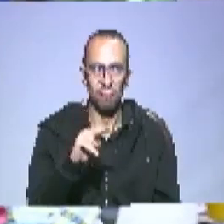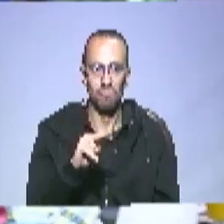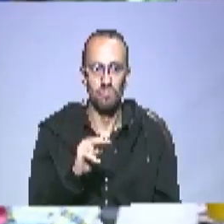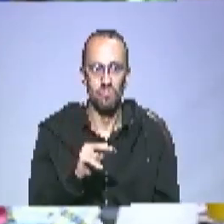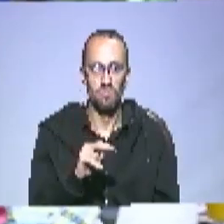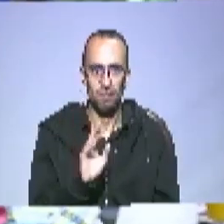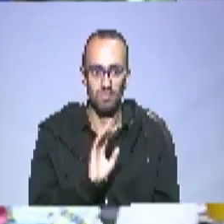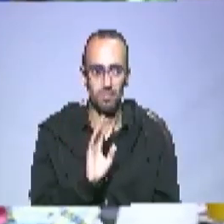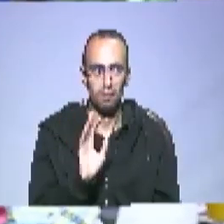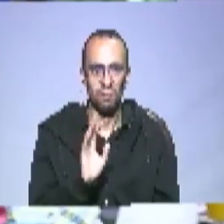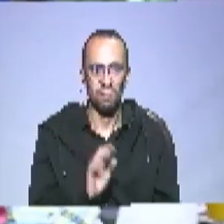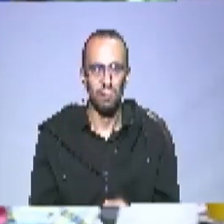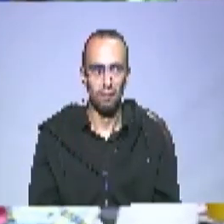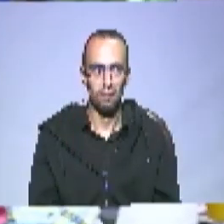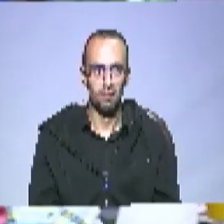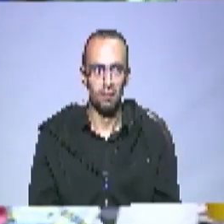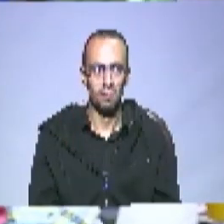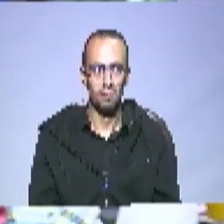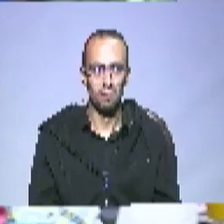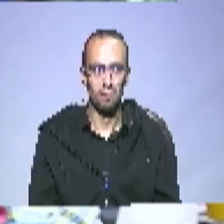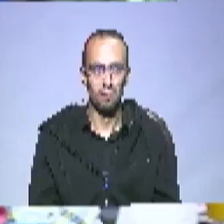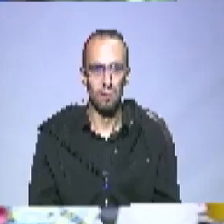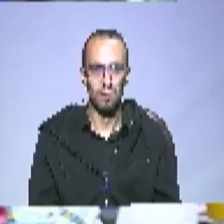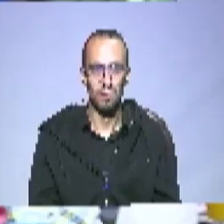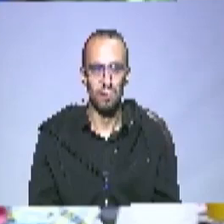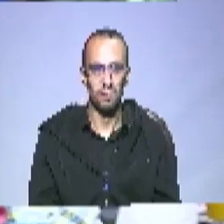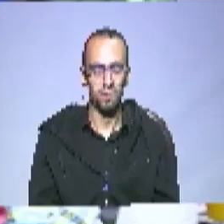بتوع زمان، اللي هم زي الشلاوله وكده،